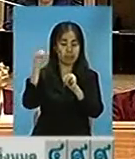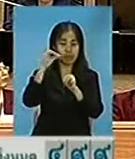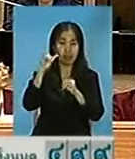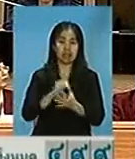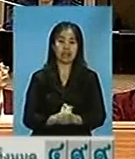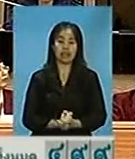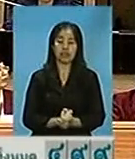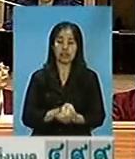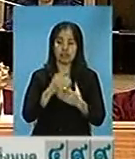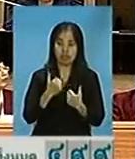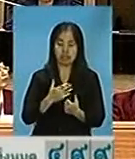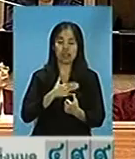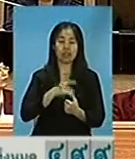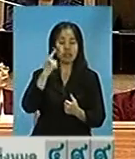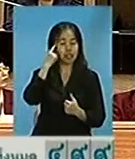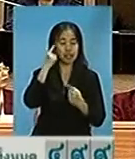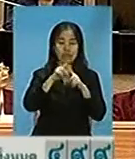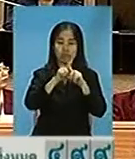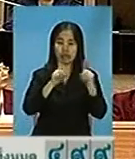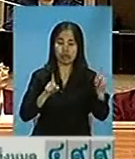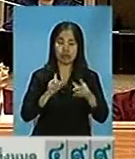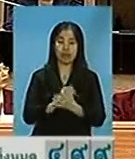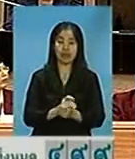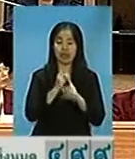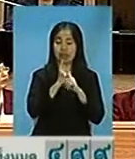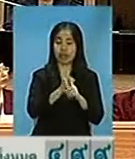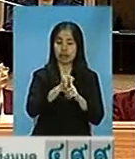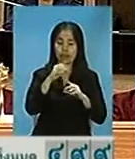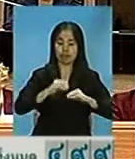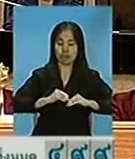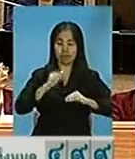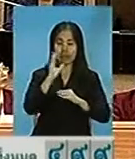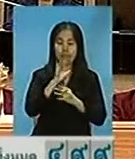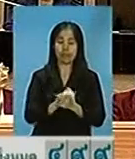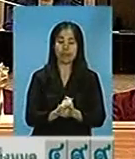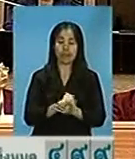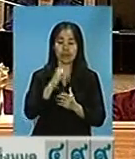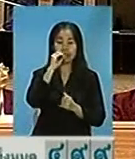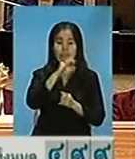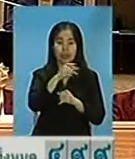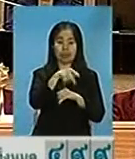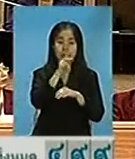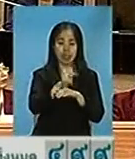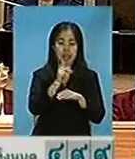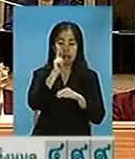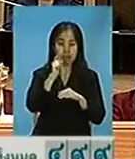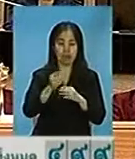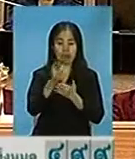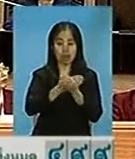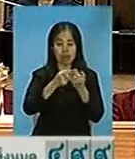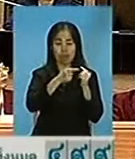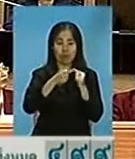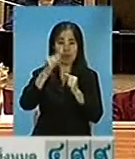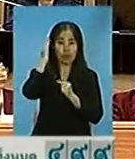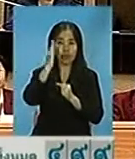ราะฉะนั้นผมจึงไม่เห็นด้วยอย่างยิ่งและกราบเรียนท่านประธานว่าควรจะพิจารณาต่อในวันพรุ่งนี้